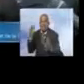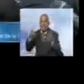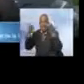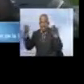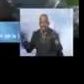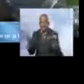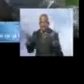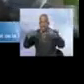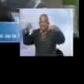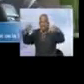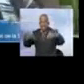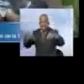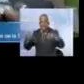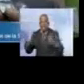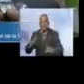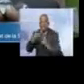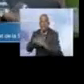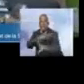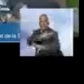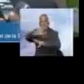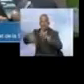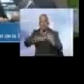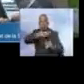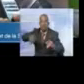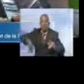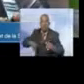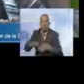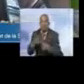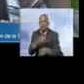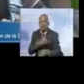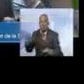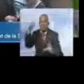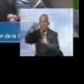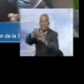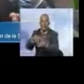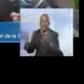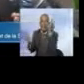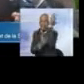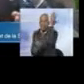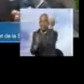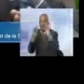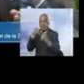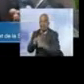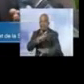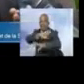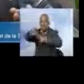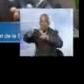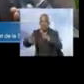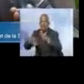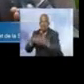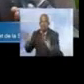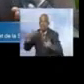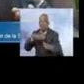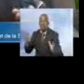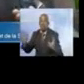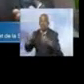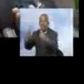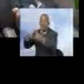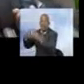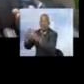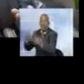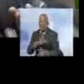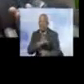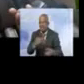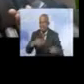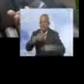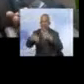communes, il y aura un poste fixe d'enrôlement. Et à l'intérieur du pays, dans tous les chefs-lieux de département, il y aura